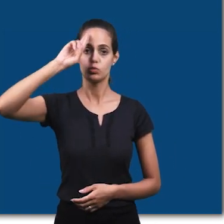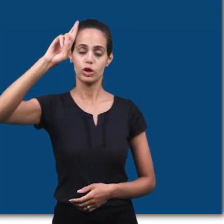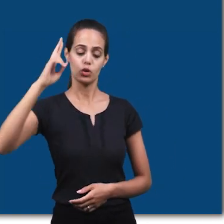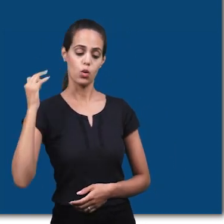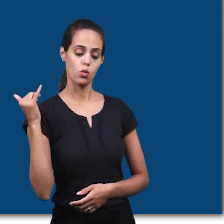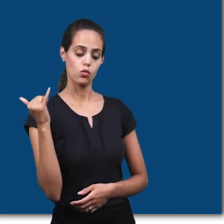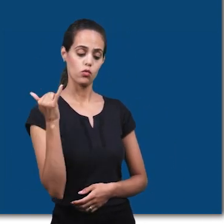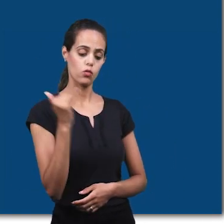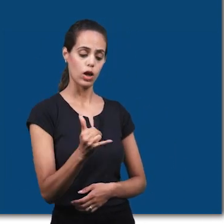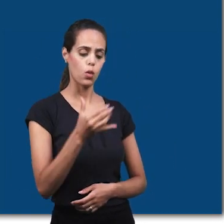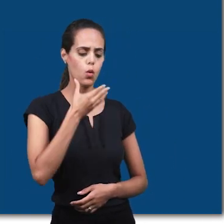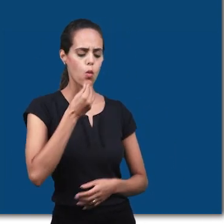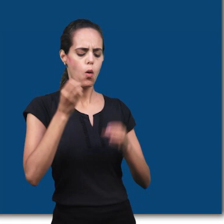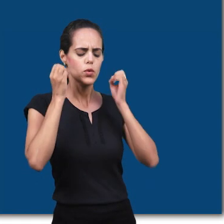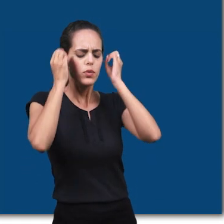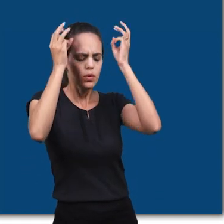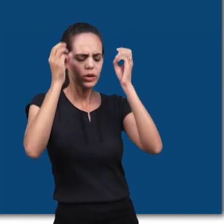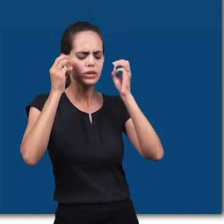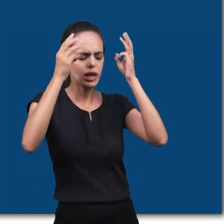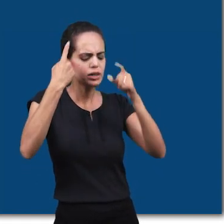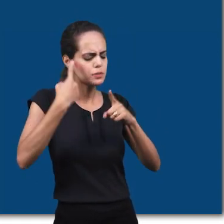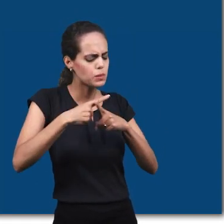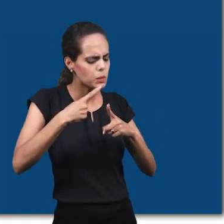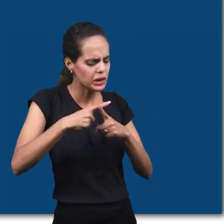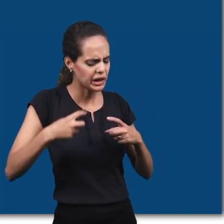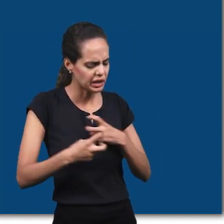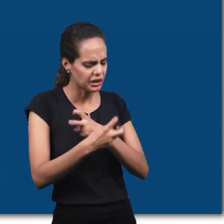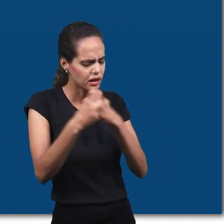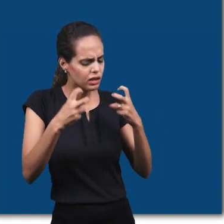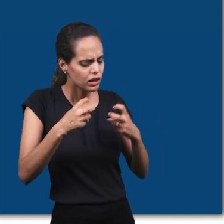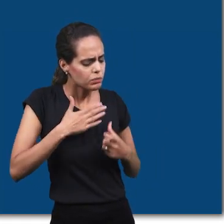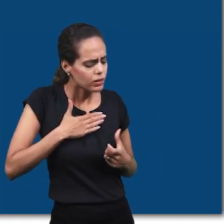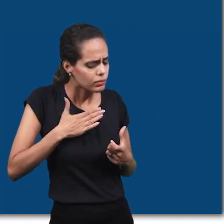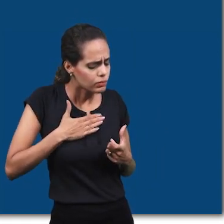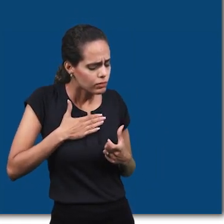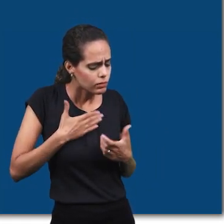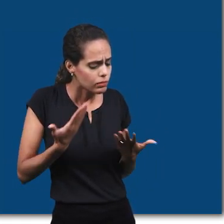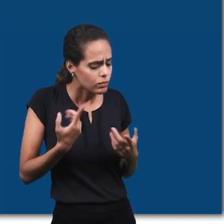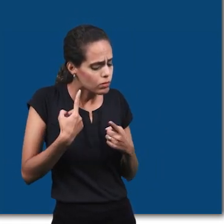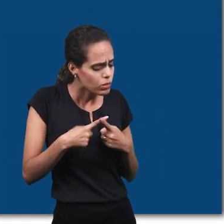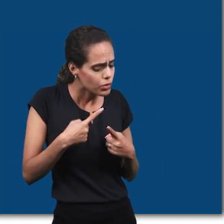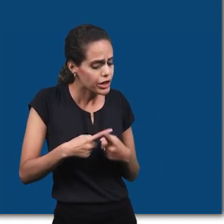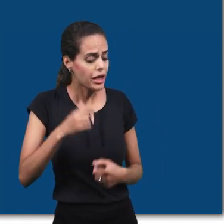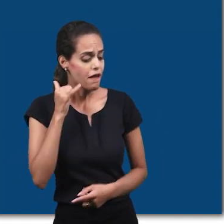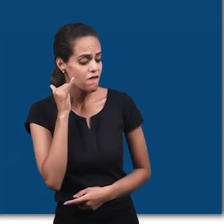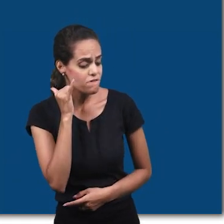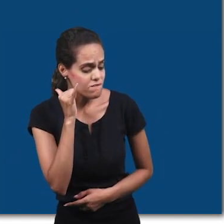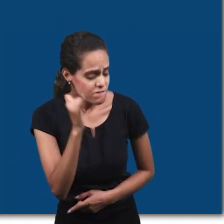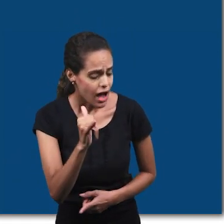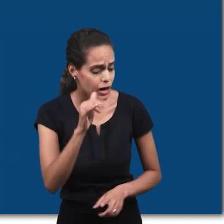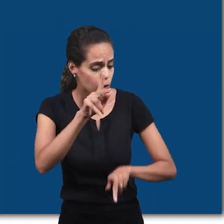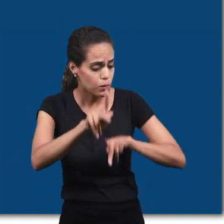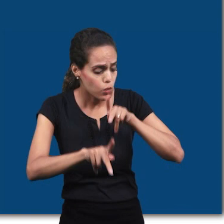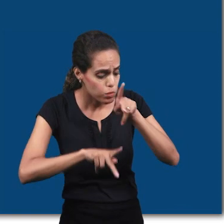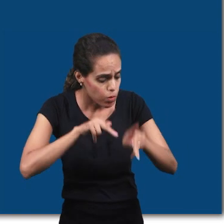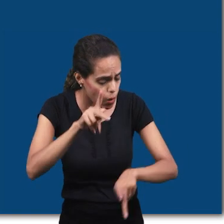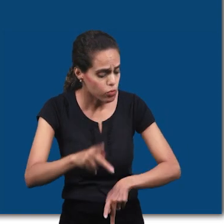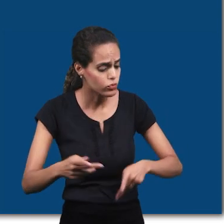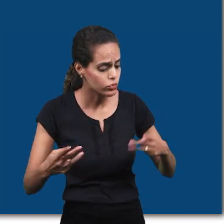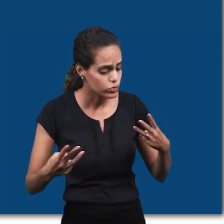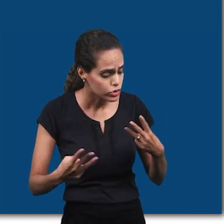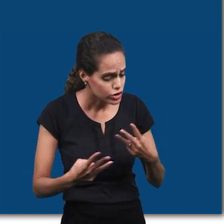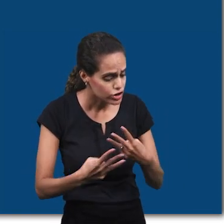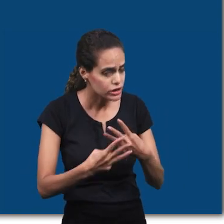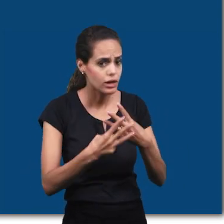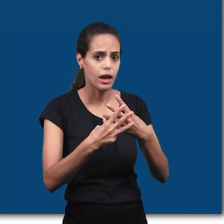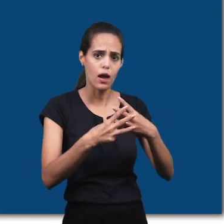Moïse, « Pourquoi tu cries à moi et dis aux enfants d'Israël